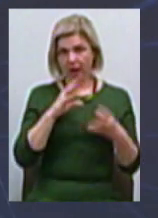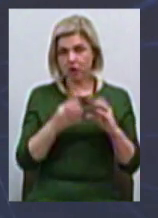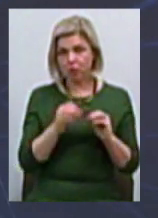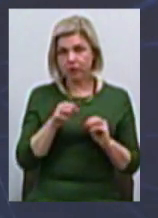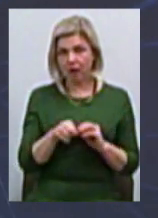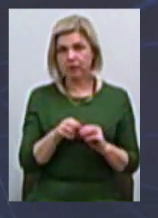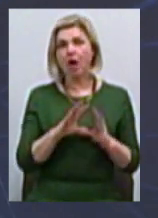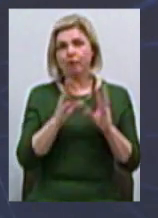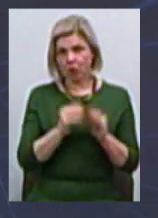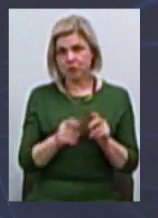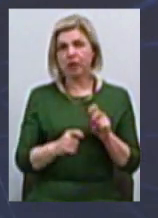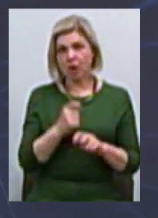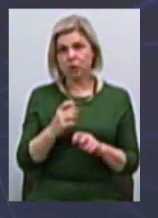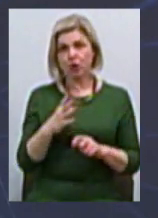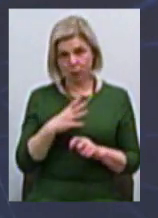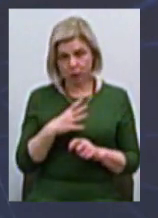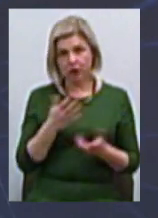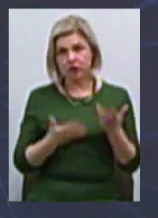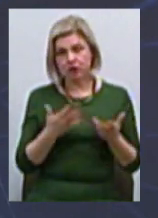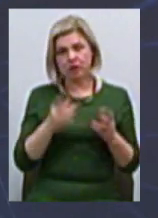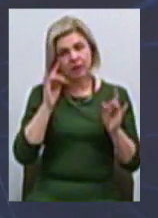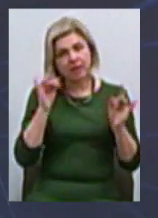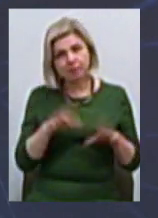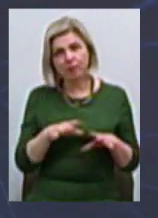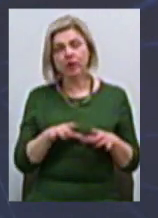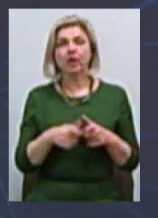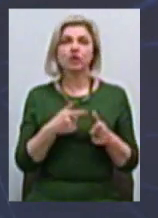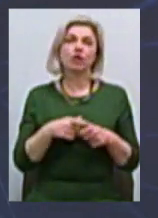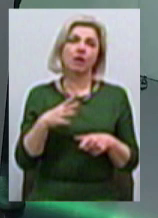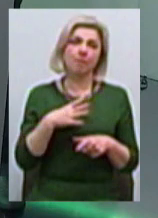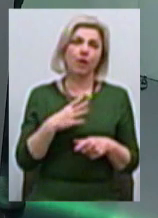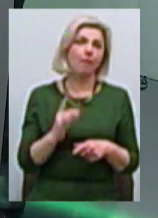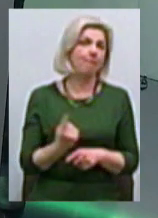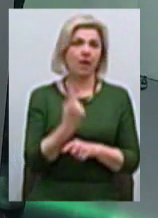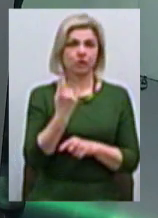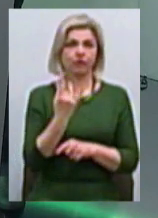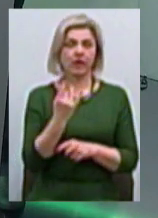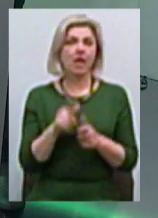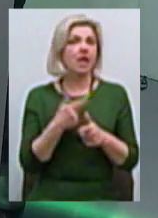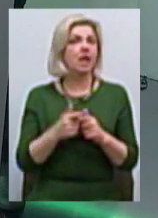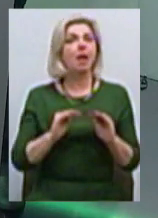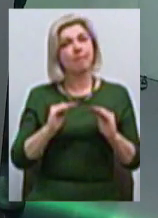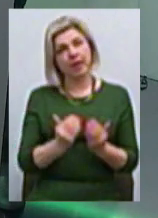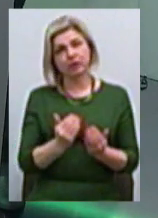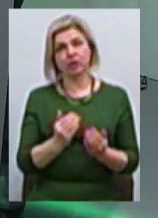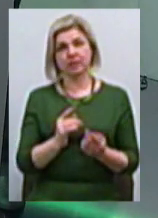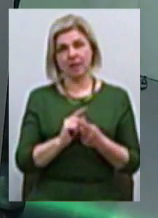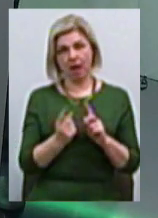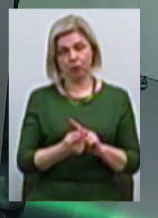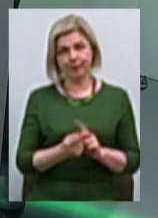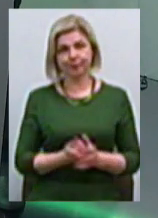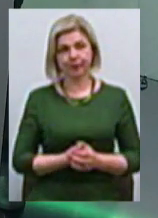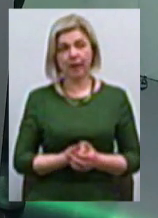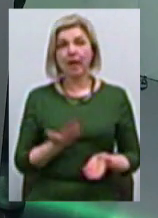В принципі, порушення. Чи були якісь несподівані, чи були якісь вперше, чи навпаки їх менше стало? Если мы говорим